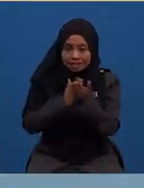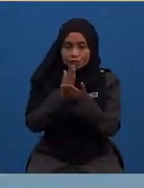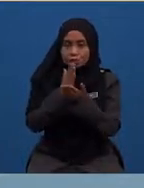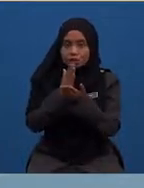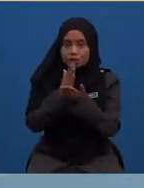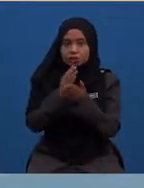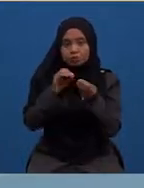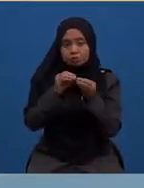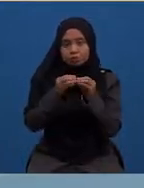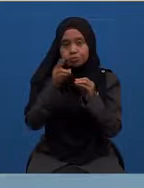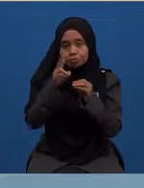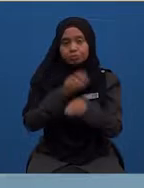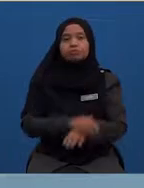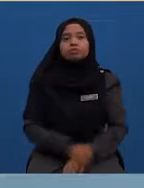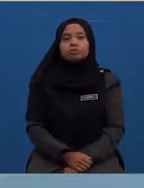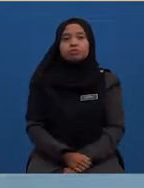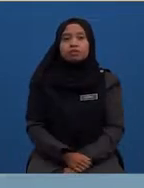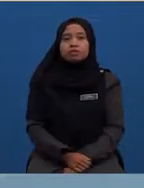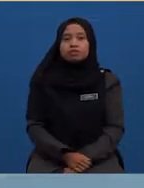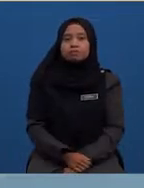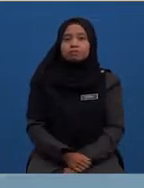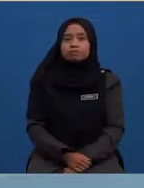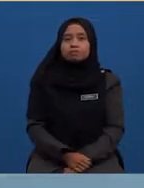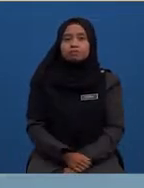perkara kedua, iaitu